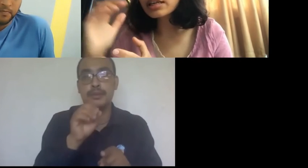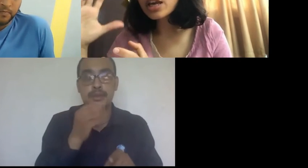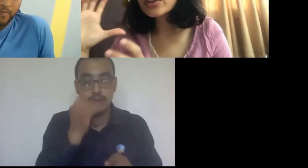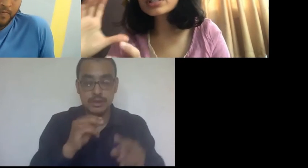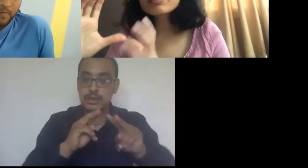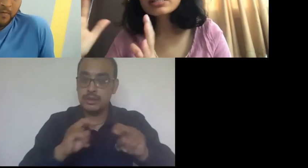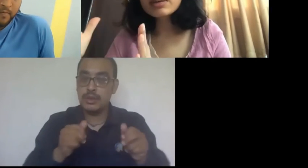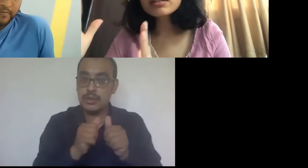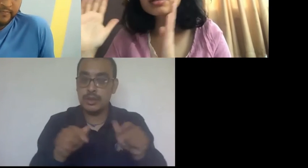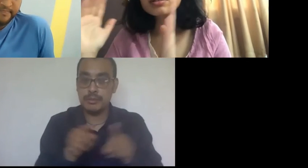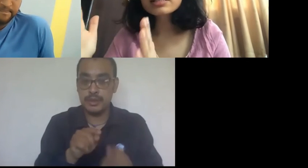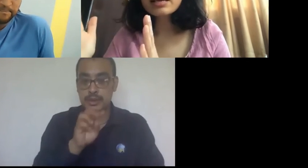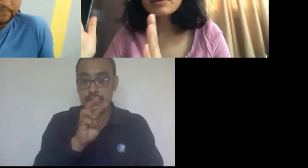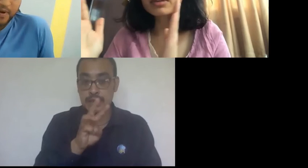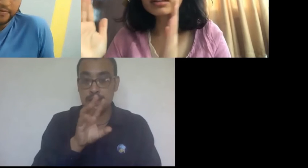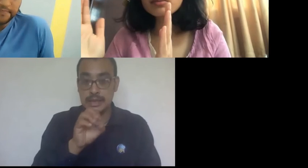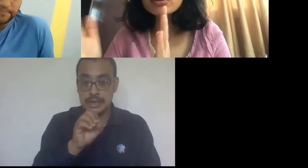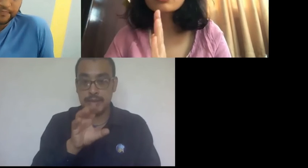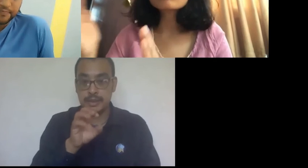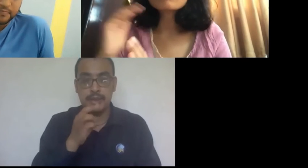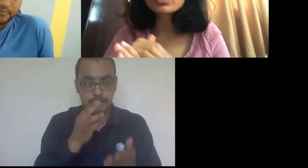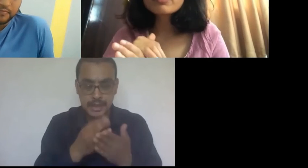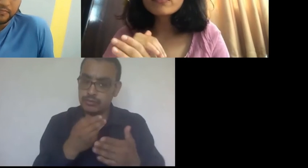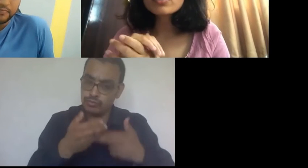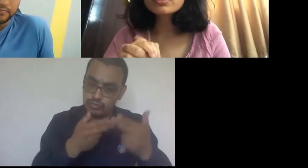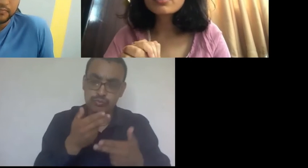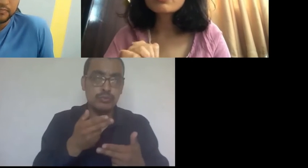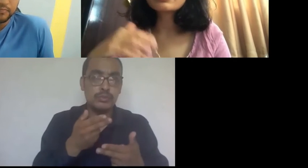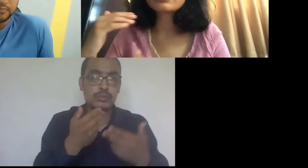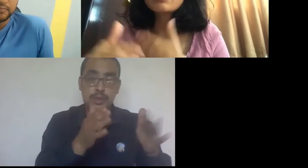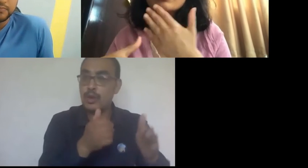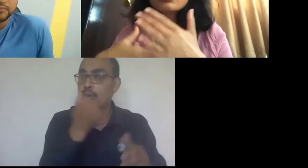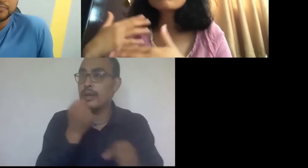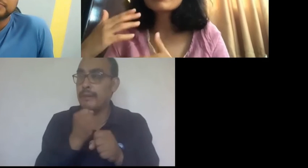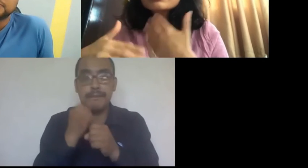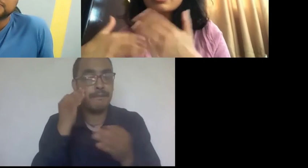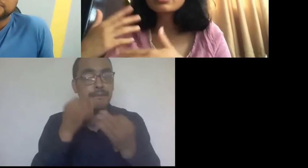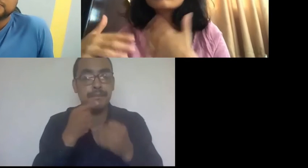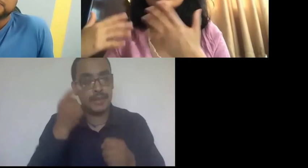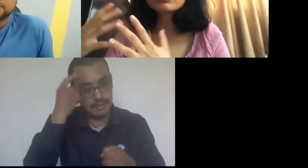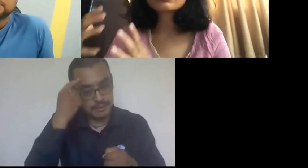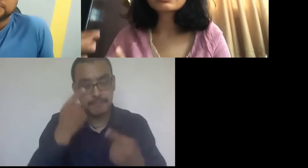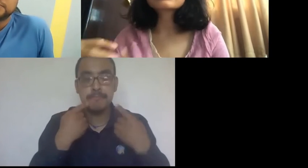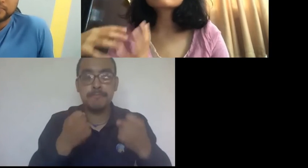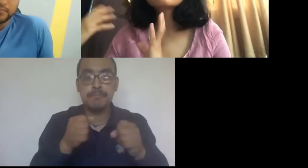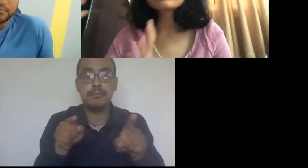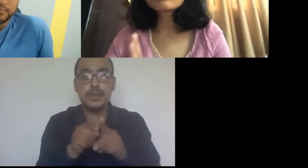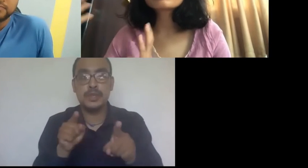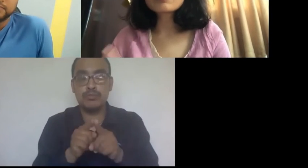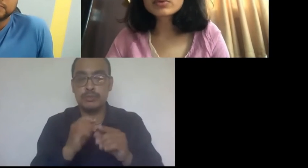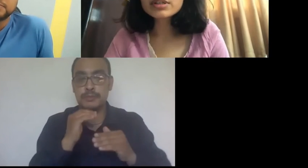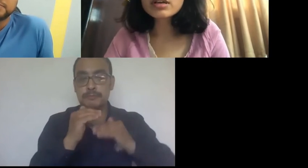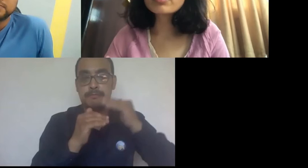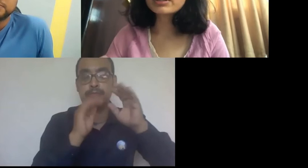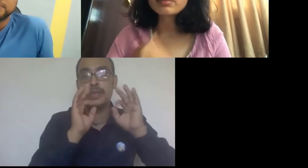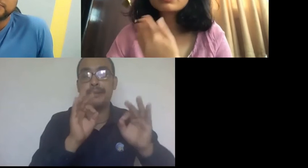छ भन्दाखेरि 30 मिनट्स मात्रै स्क्रिन टाइम हामीले दियौँ अनि अरू वर्कमा फोकस गऱ्यौँ भने यसले हाम्रो मेन्टल हेल्थ वेलबिङलाई चाहिँ एकदमै